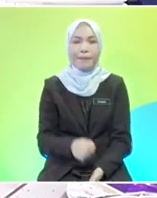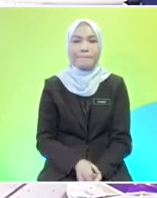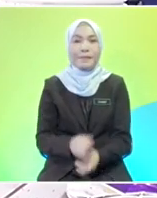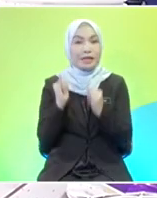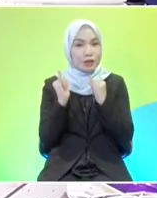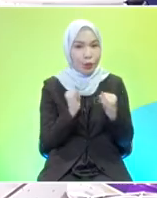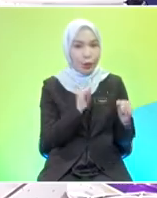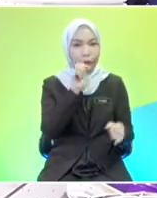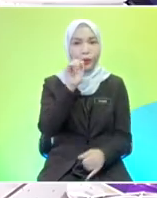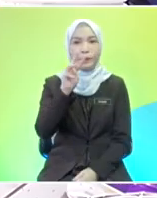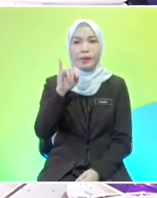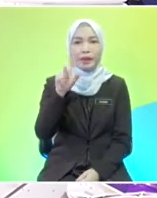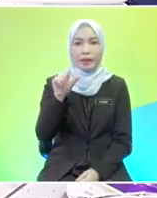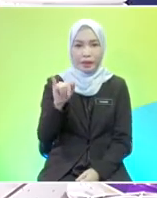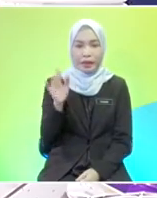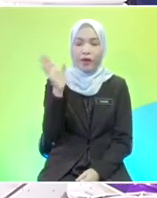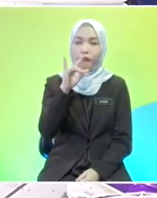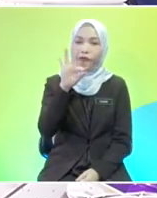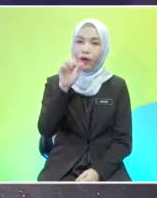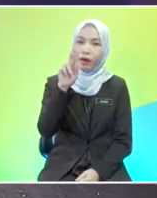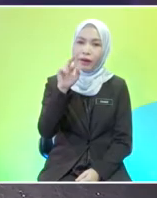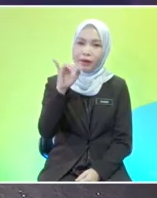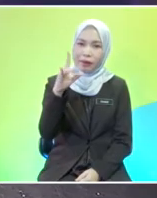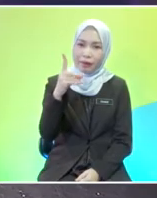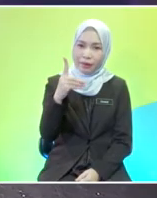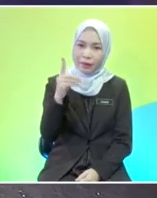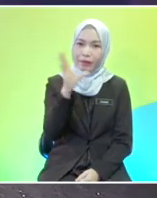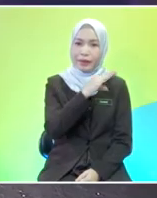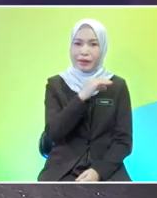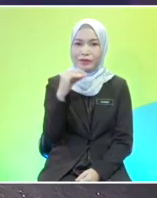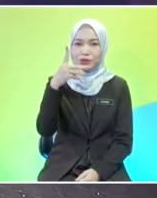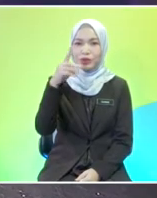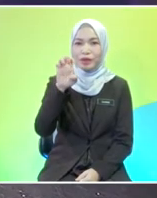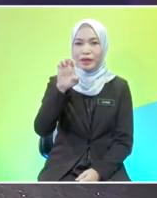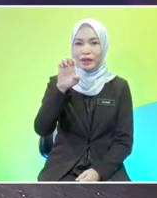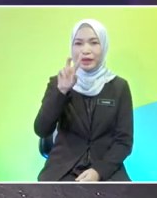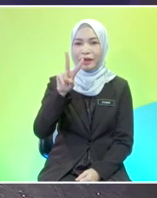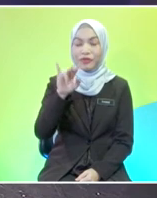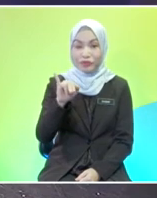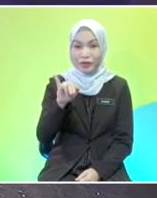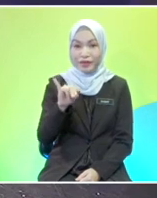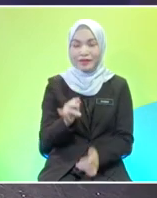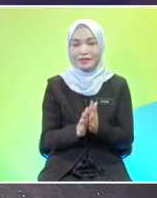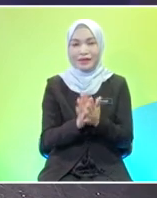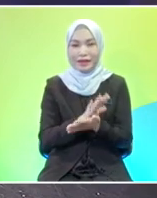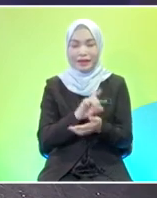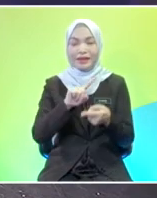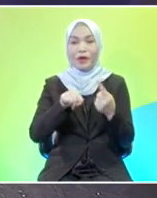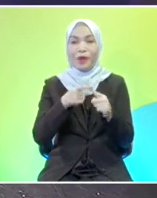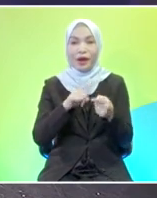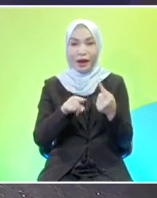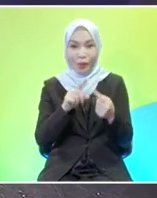dan Devi kawan-kawan itu bersedia untuk hari ke rumah